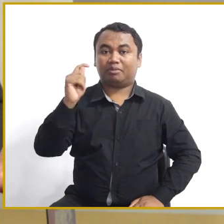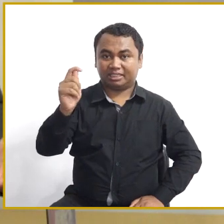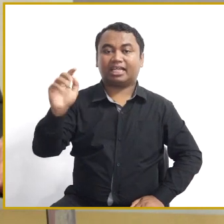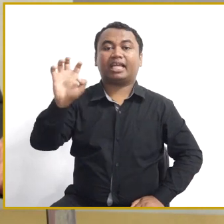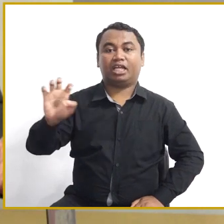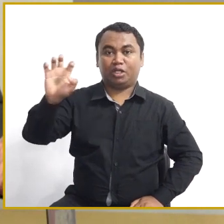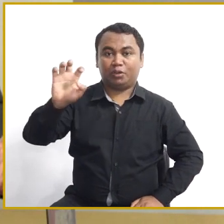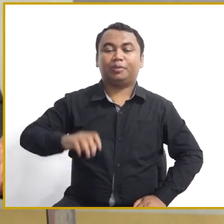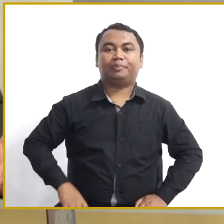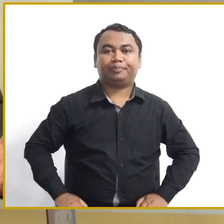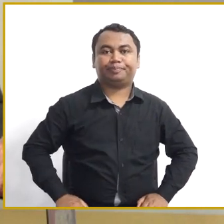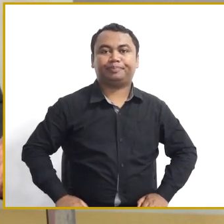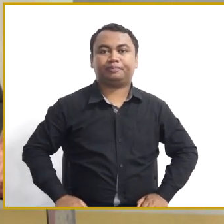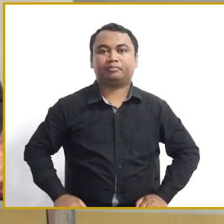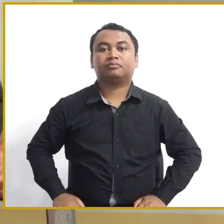70 millions d'euros